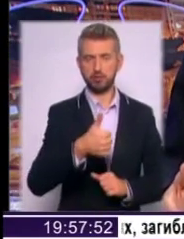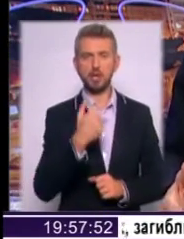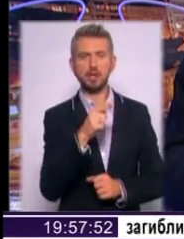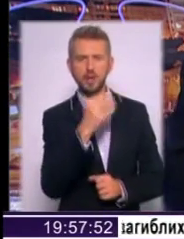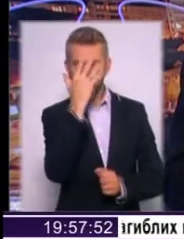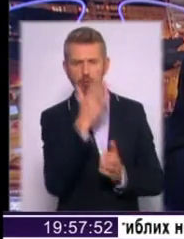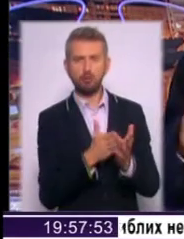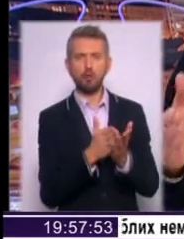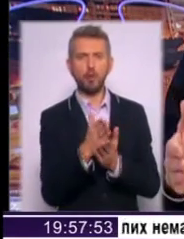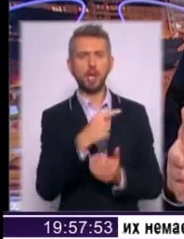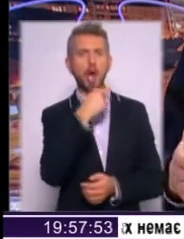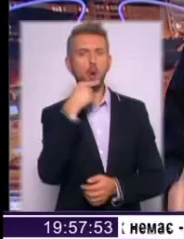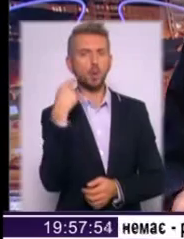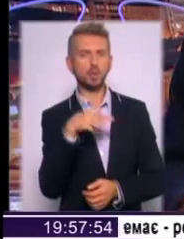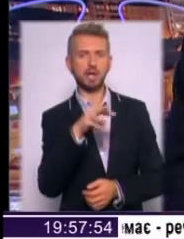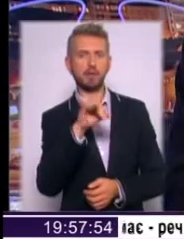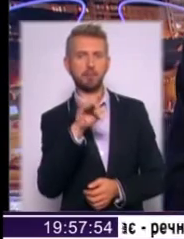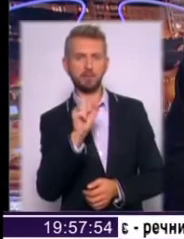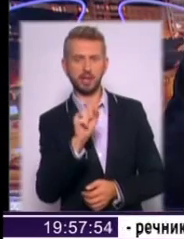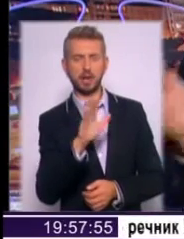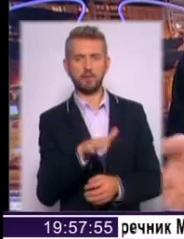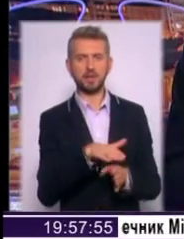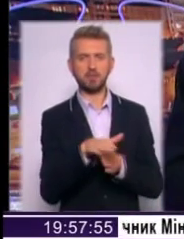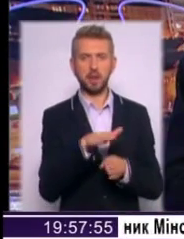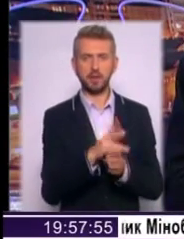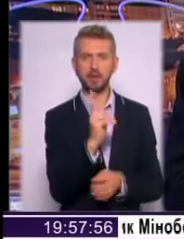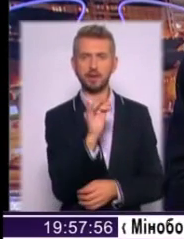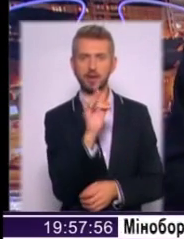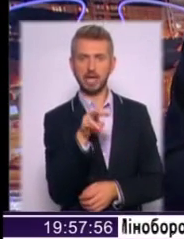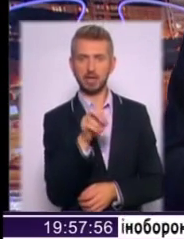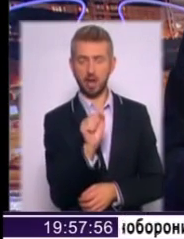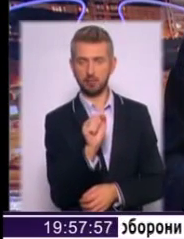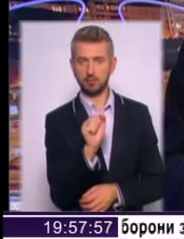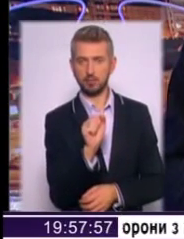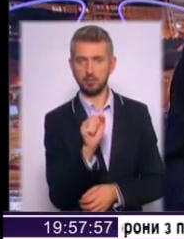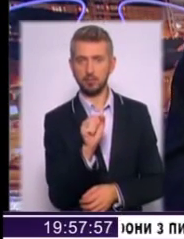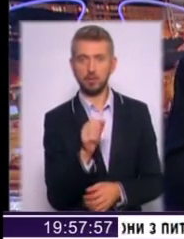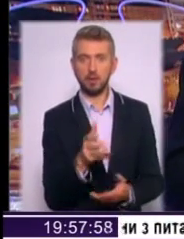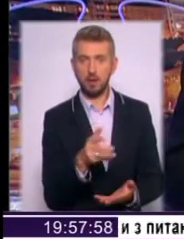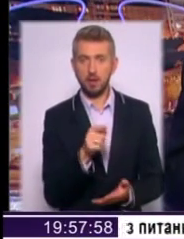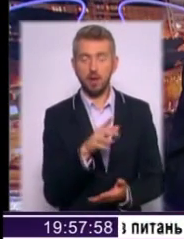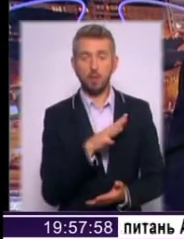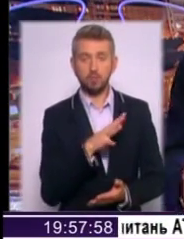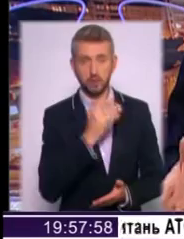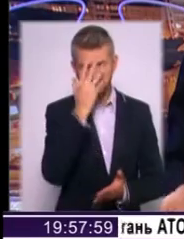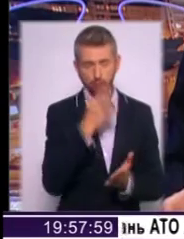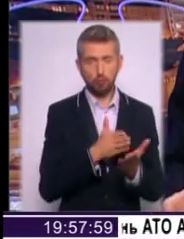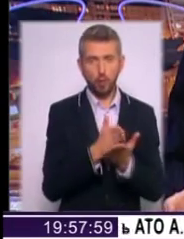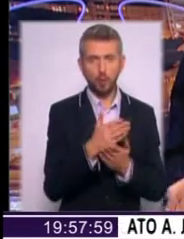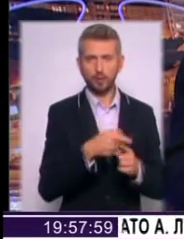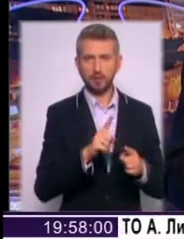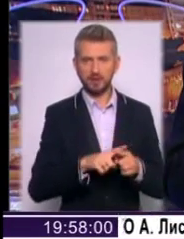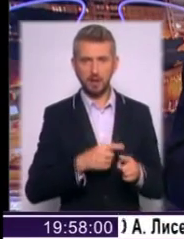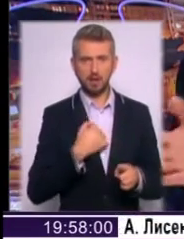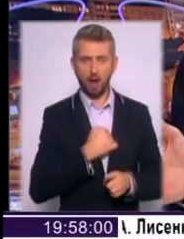міра в ісполненні господина Кирила, вона, власне кажучи, стала ідеологією цієї агресії.